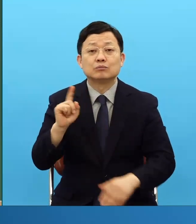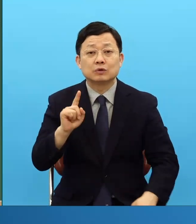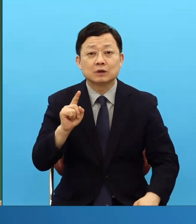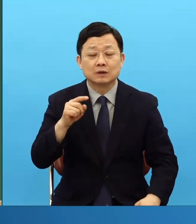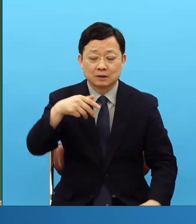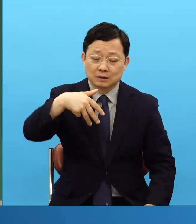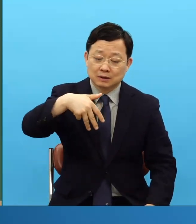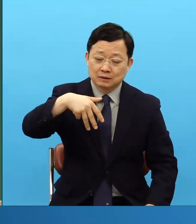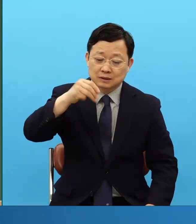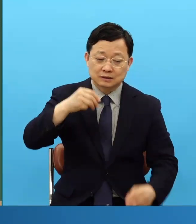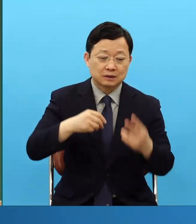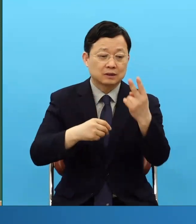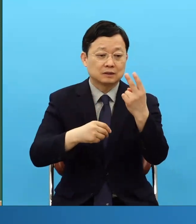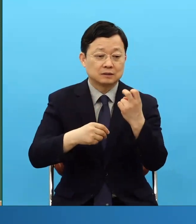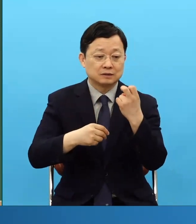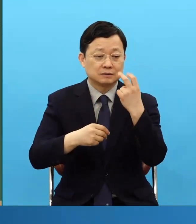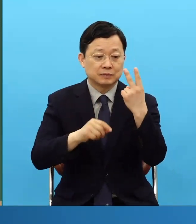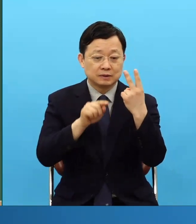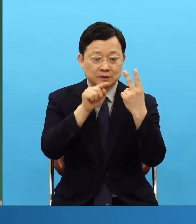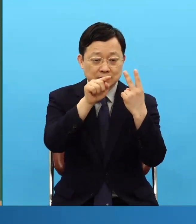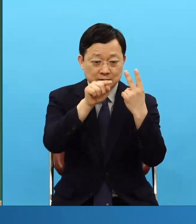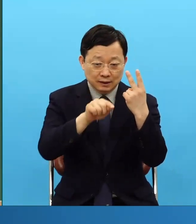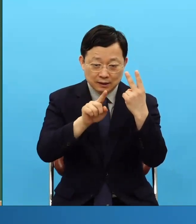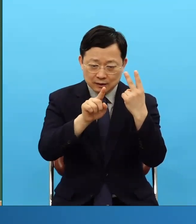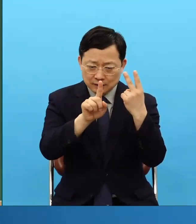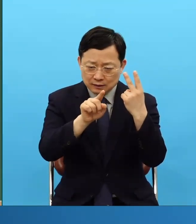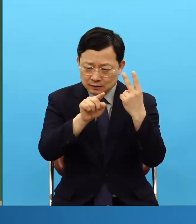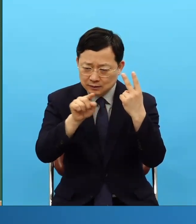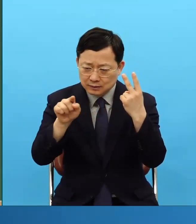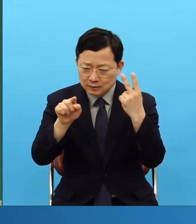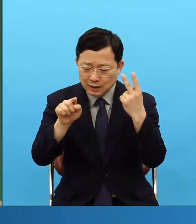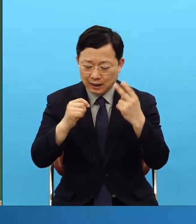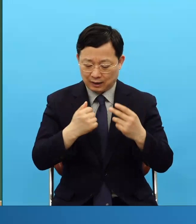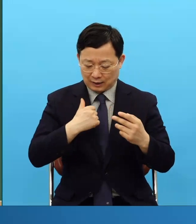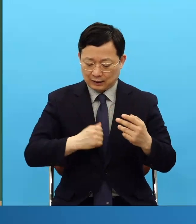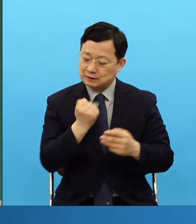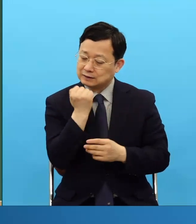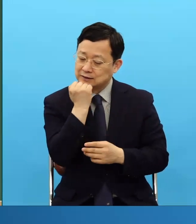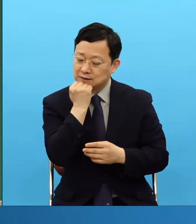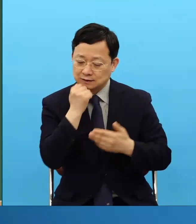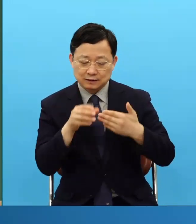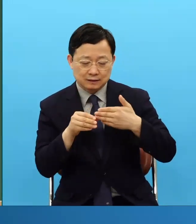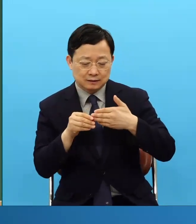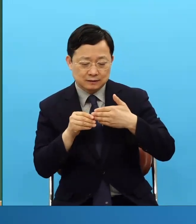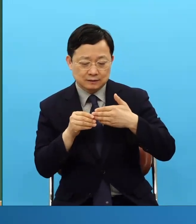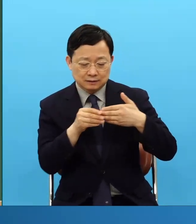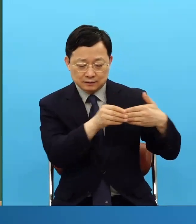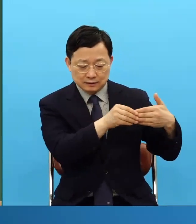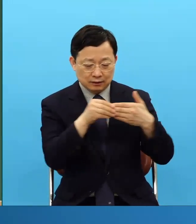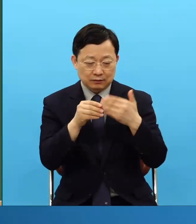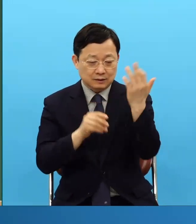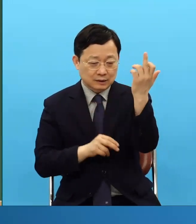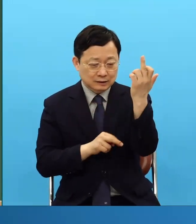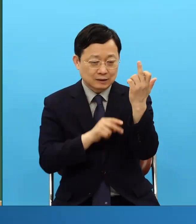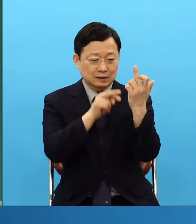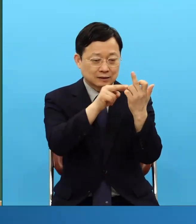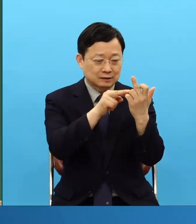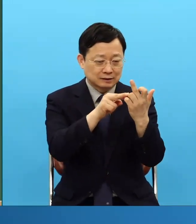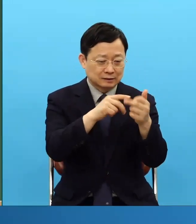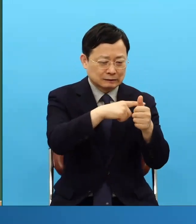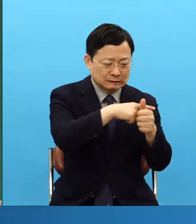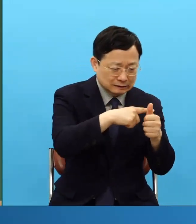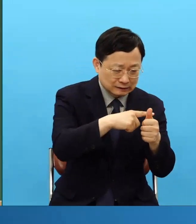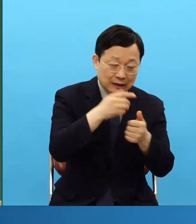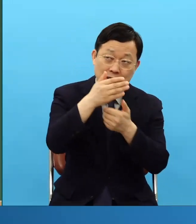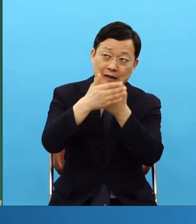창세기 22장입니다. was Genesis 22. 이삭을 제물로 드리라 했잖아요. Go and offer Isaac as a